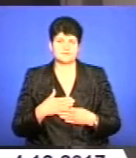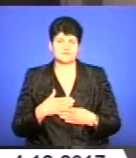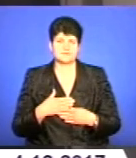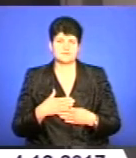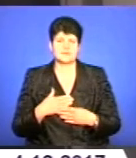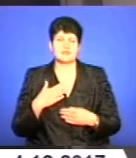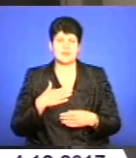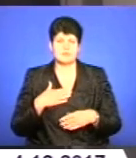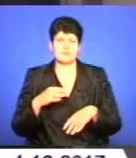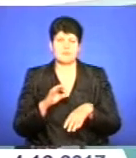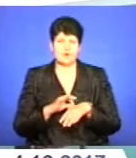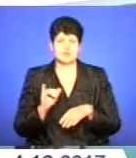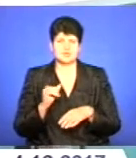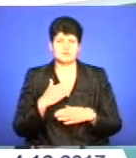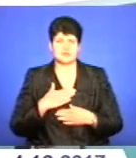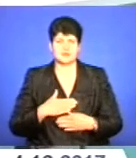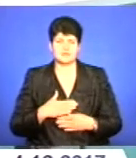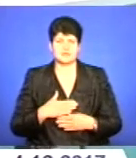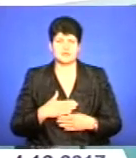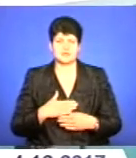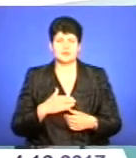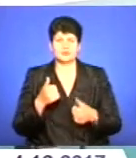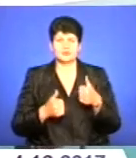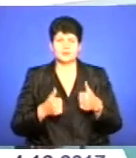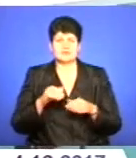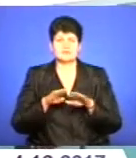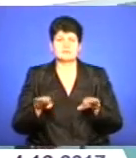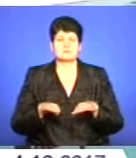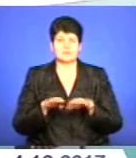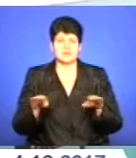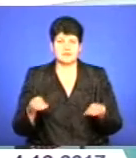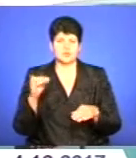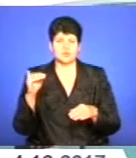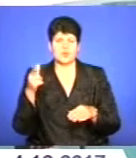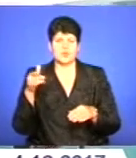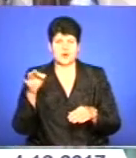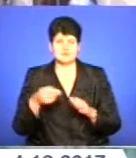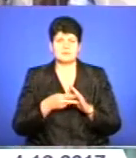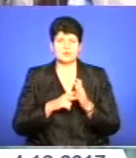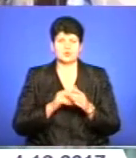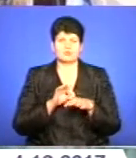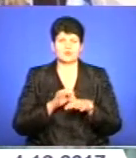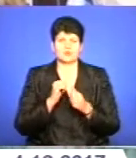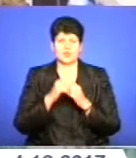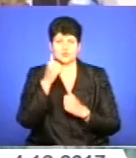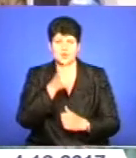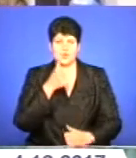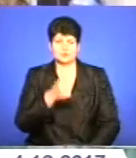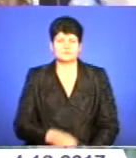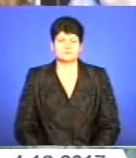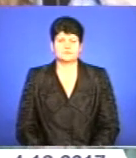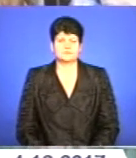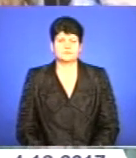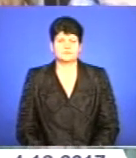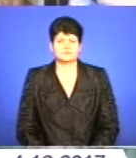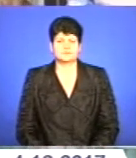Нам боляче і приємно. Турнір з плавання пам'яті Юрія Горайського планують проводити щороку. Тарас Бурак, Василь